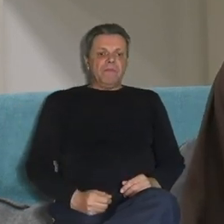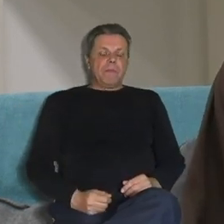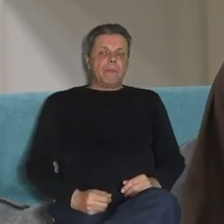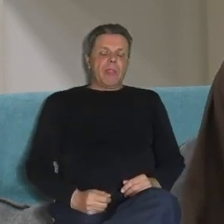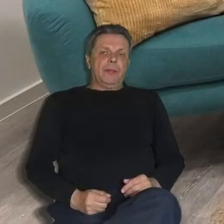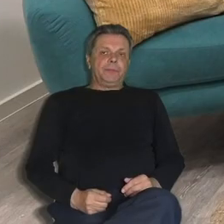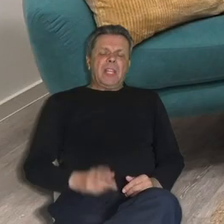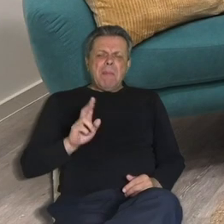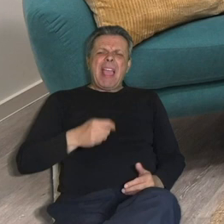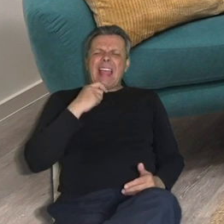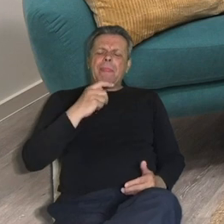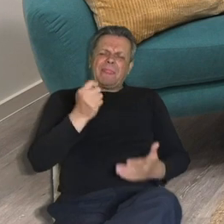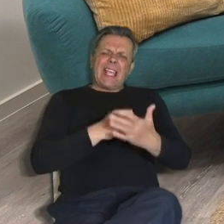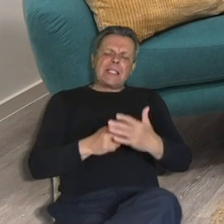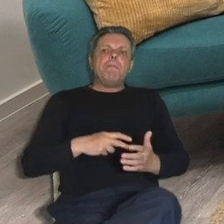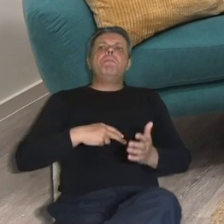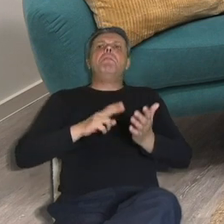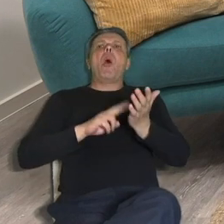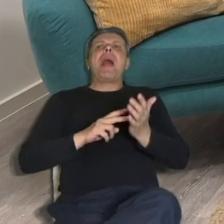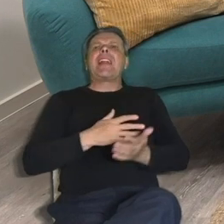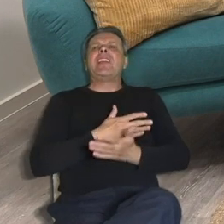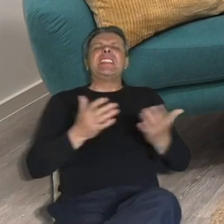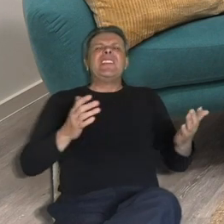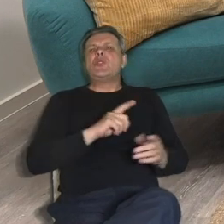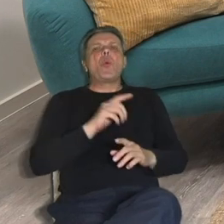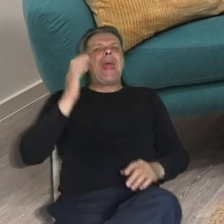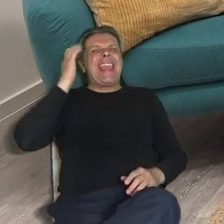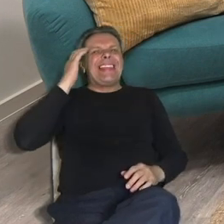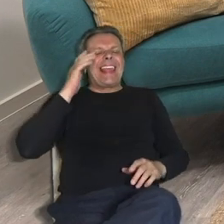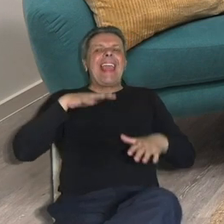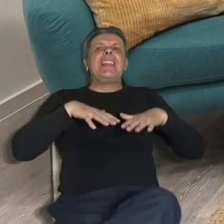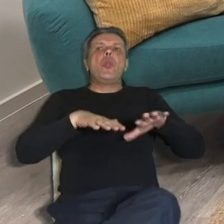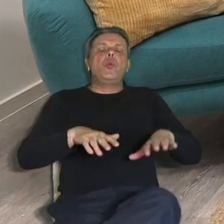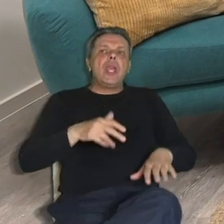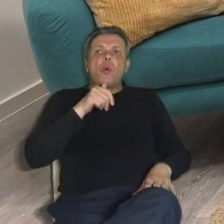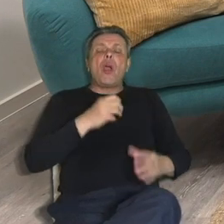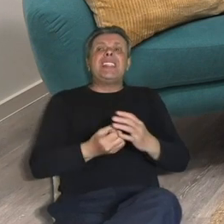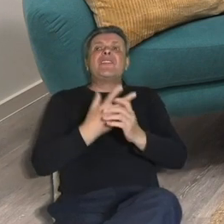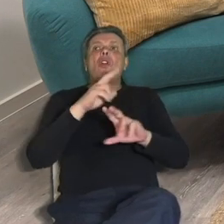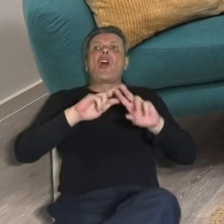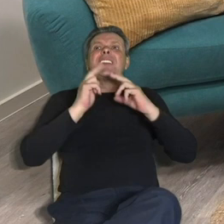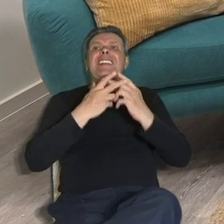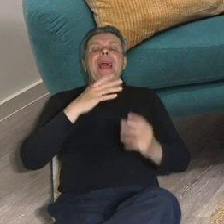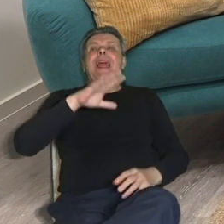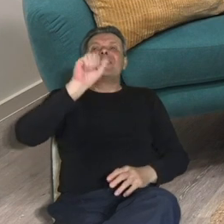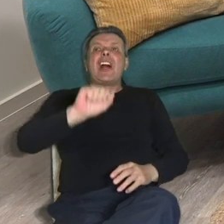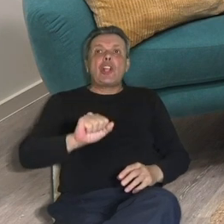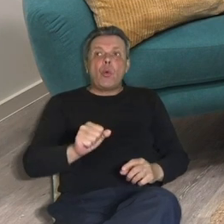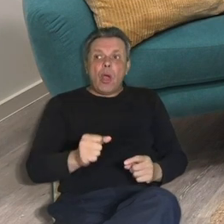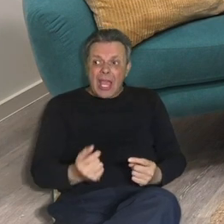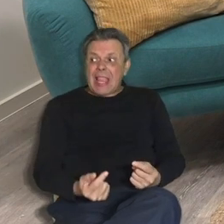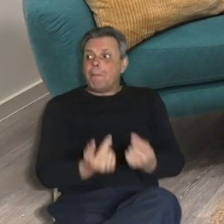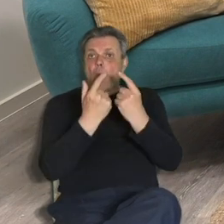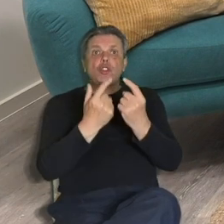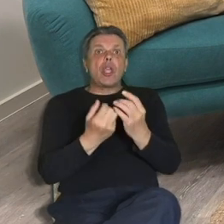koji lijepo kaže po naravi su pomalo neinteligentni oni ljudi koji iz stvorenog svijeta ne shvaćaju da postoji stvoritelj. Dakle,